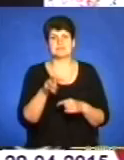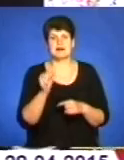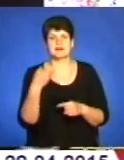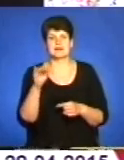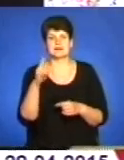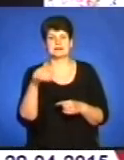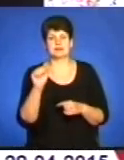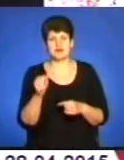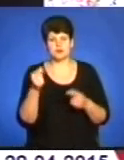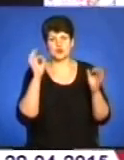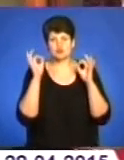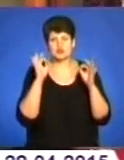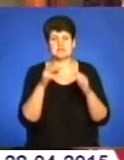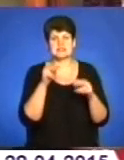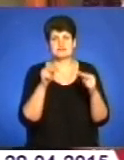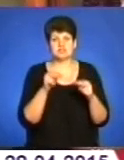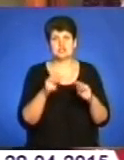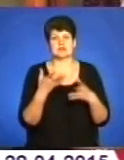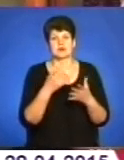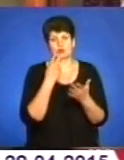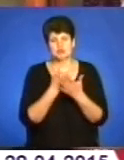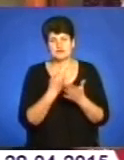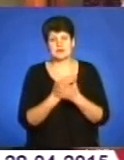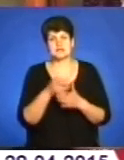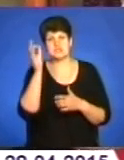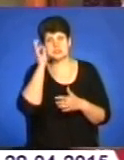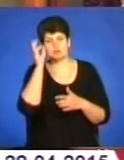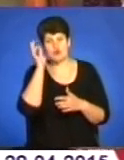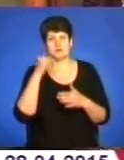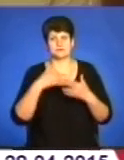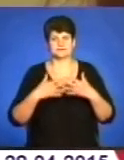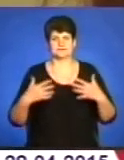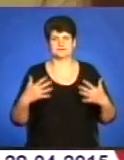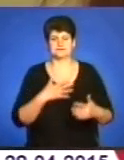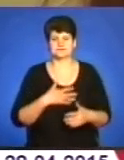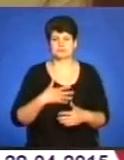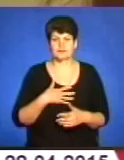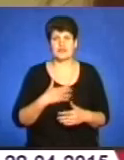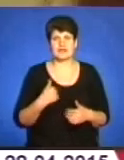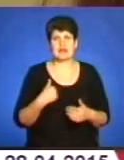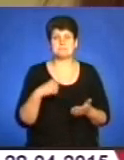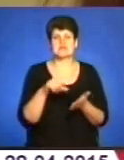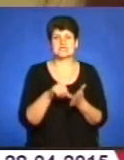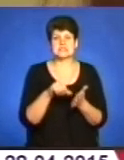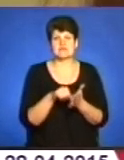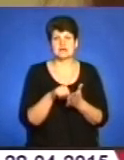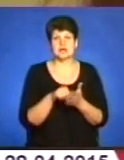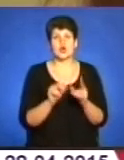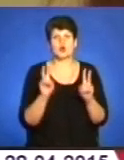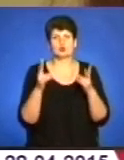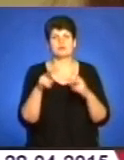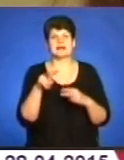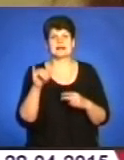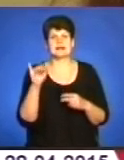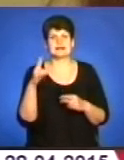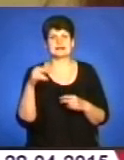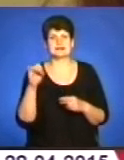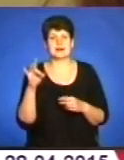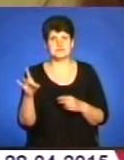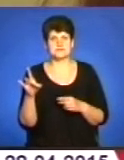свідчення очевидців, їх спогади, почуття, настрої та переживання. Я представляю клуб «Лідер» учнівського